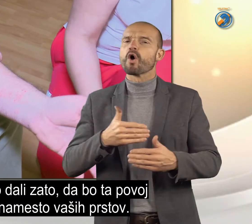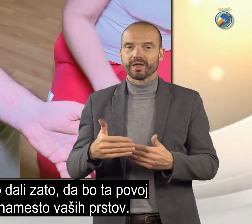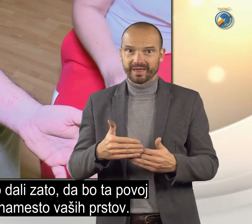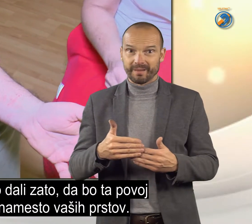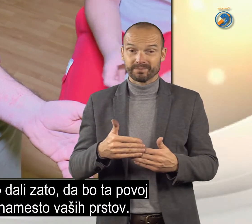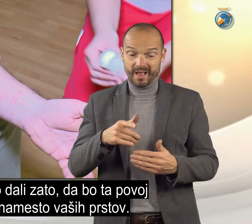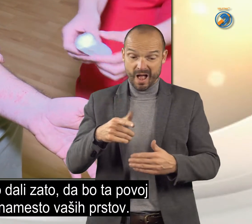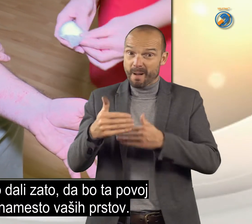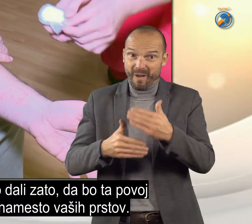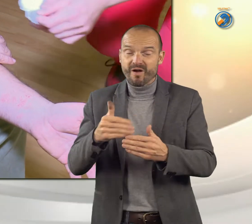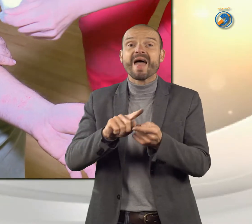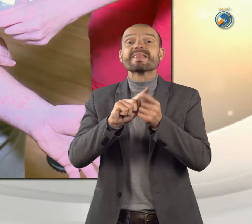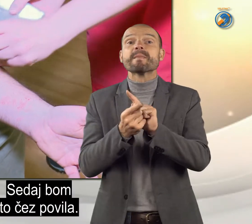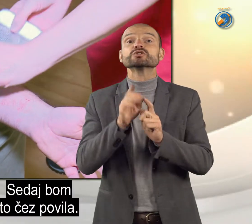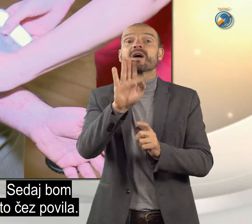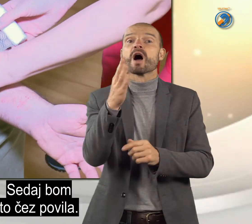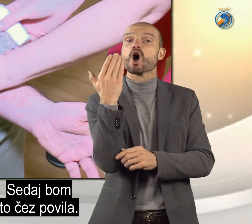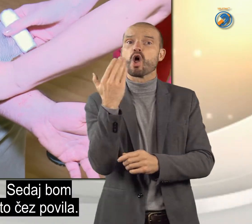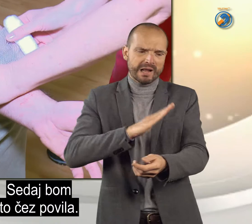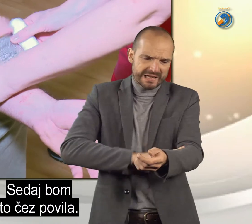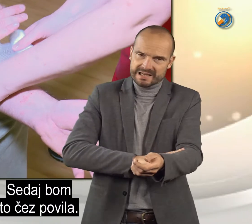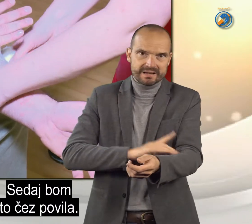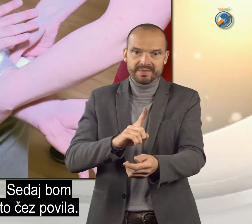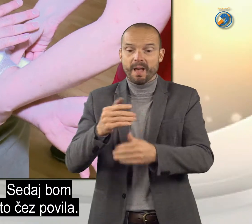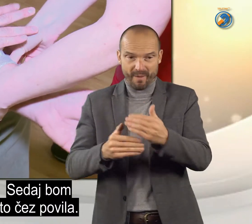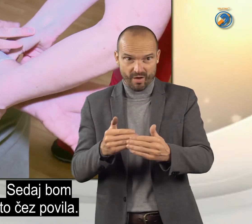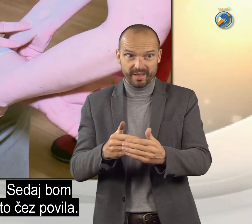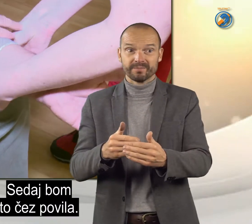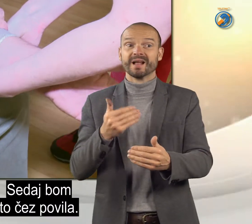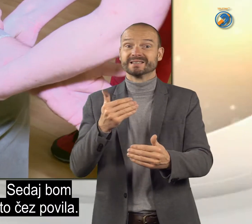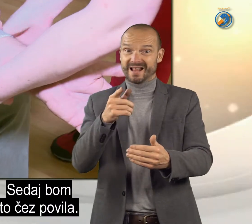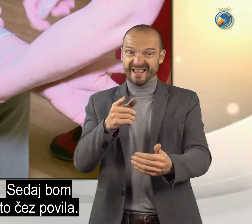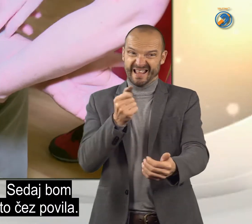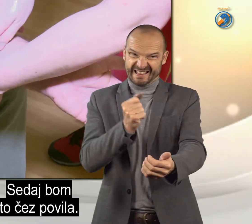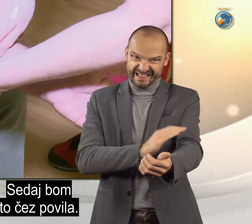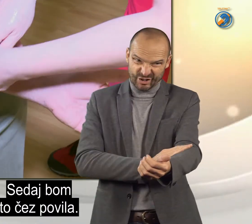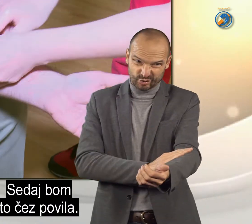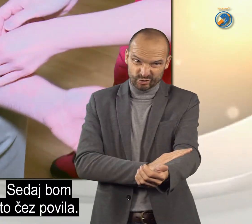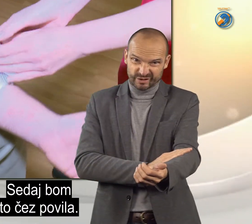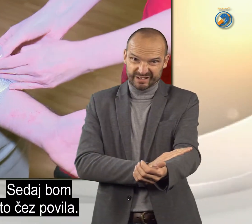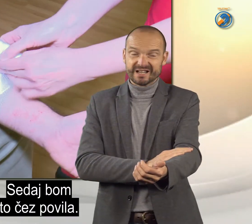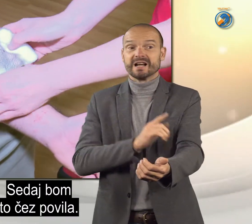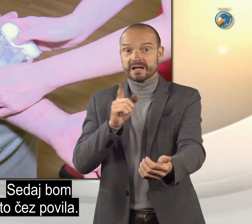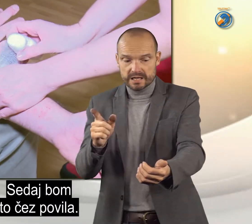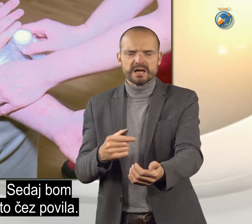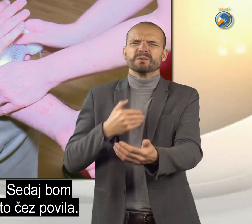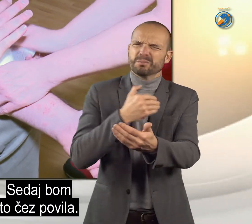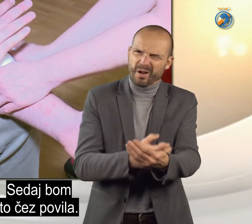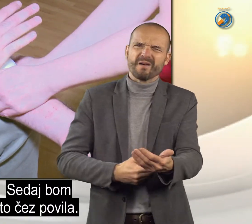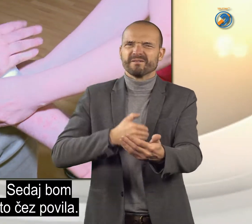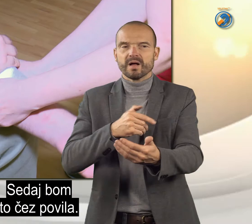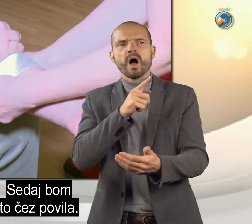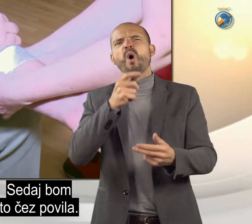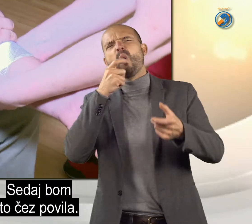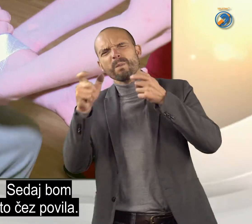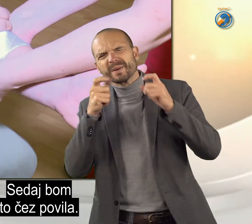vaših prstov stiskal. Zdaj bom pa jaz to čez povila. Takle, ja, kar držite, tako bomo mi dva dvigla na roko. Super.